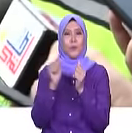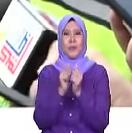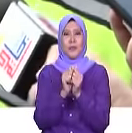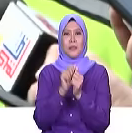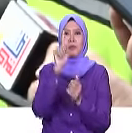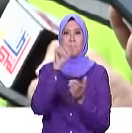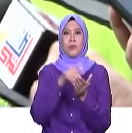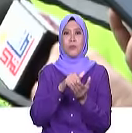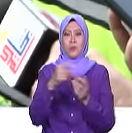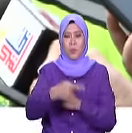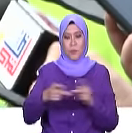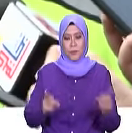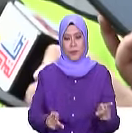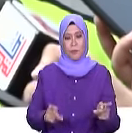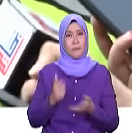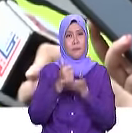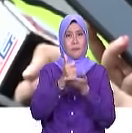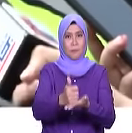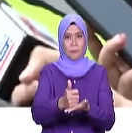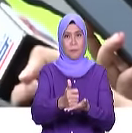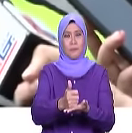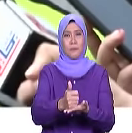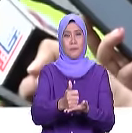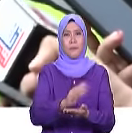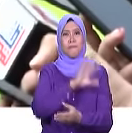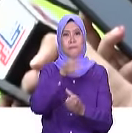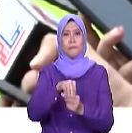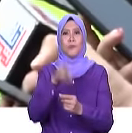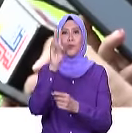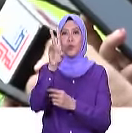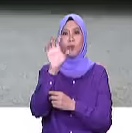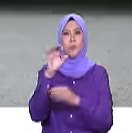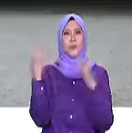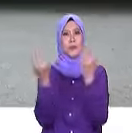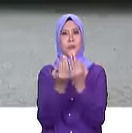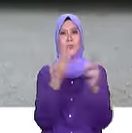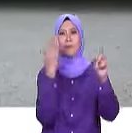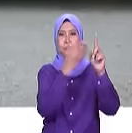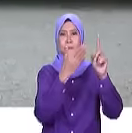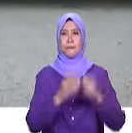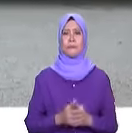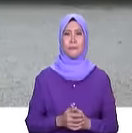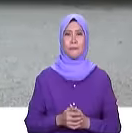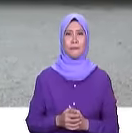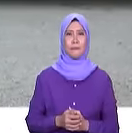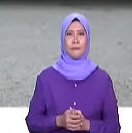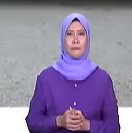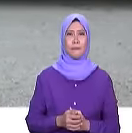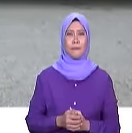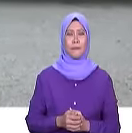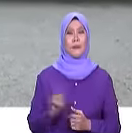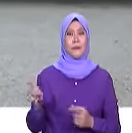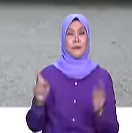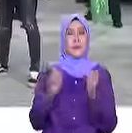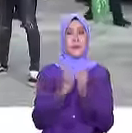dengan 1,000 kotak bantuan meliputi untuk 700 keluarga. Beliau